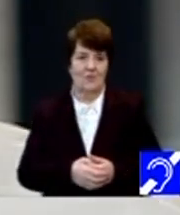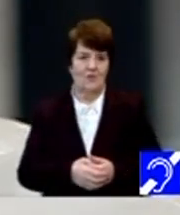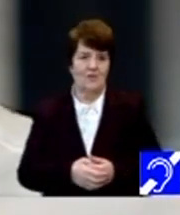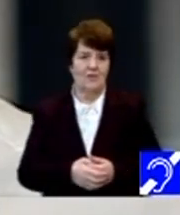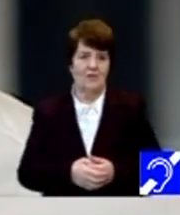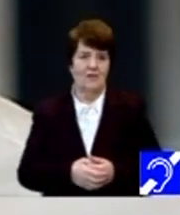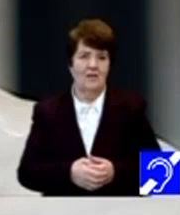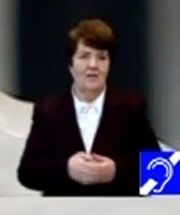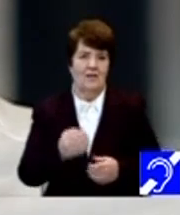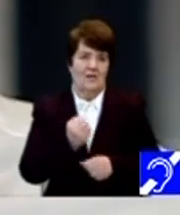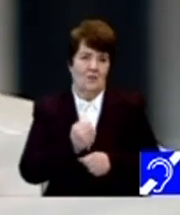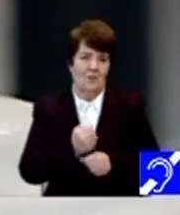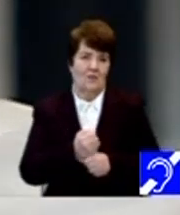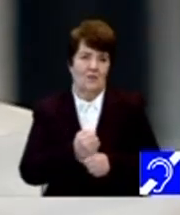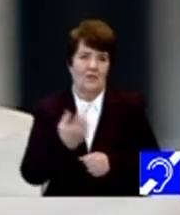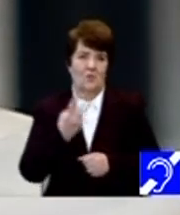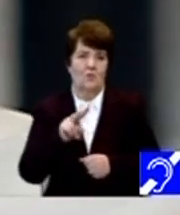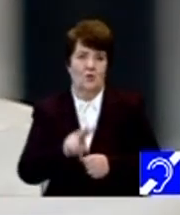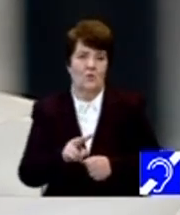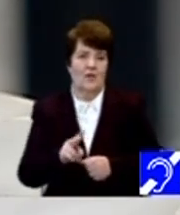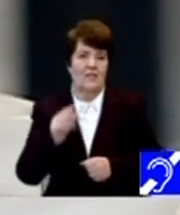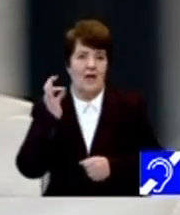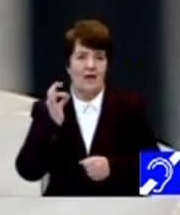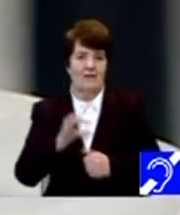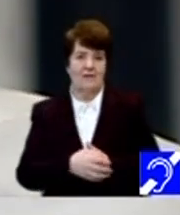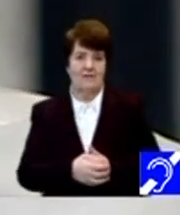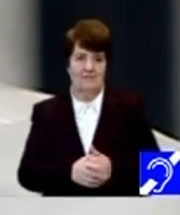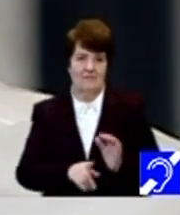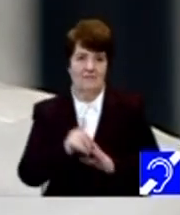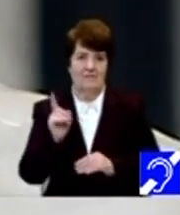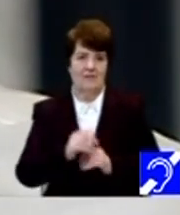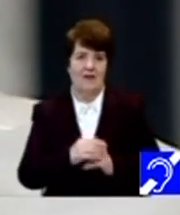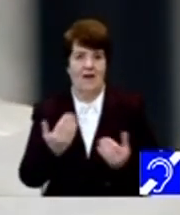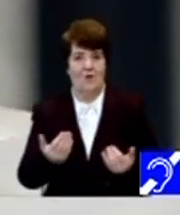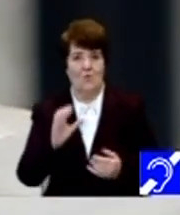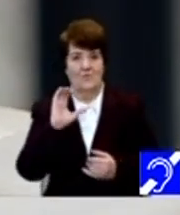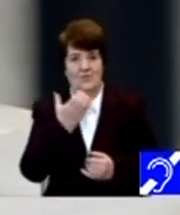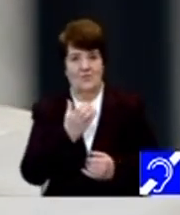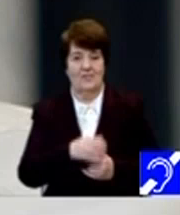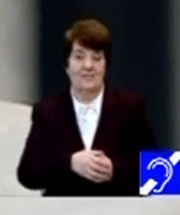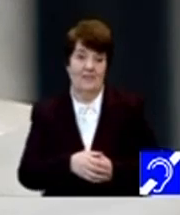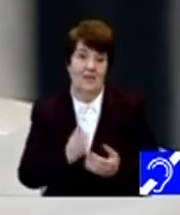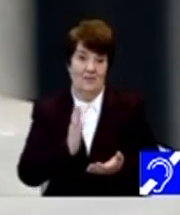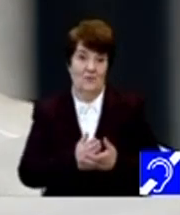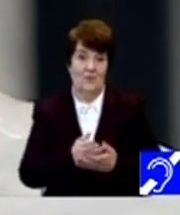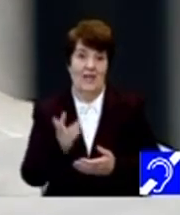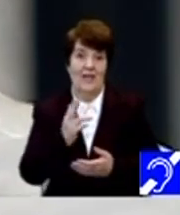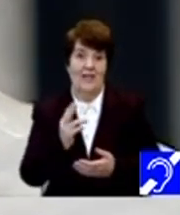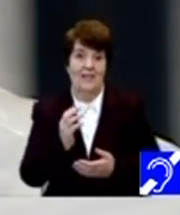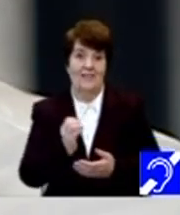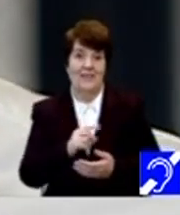Păi e greu și acolo. Să lucrez chestii. Na, plec la 22 de ani, ce știam eu. Dar dacă mai serios ține de